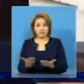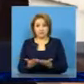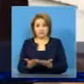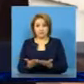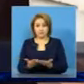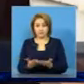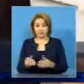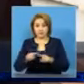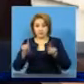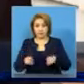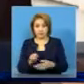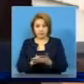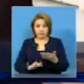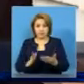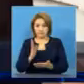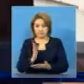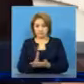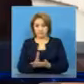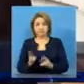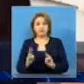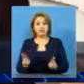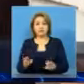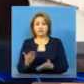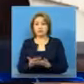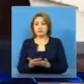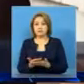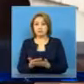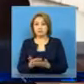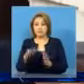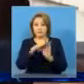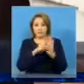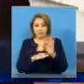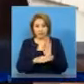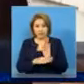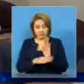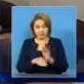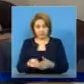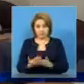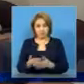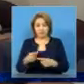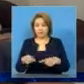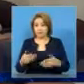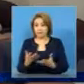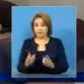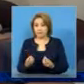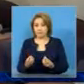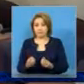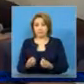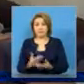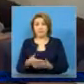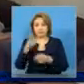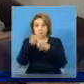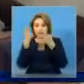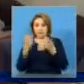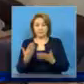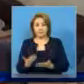енді бюллетенде жазылған кім қандай жаңағы олардың бағдарламалары одан басқа жаңағы тағы басқа